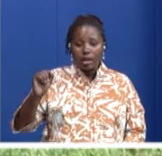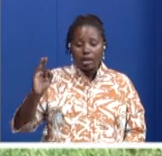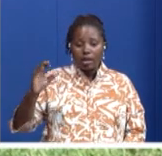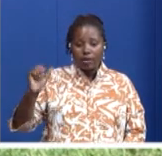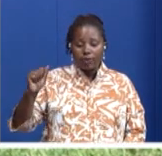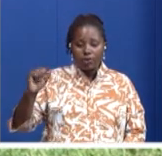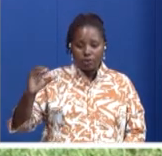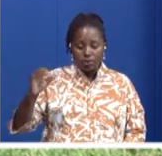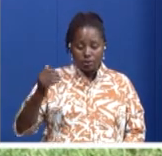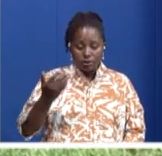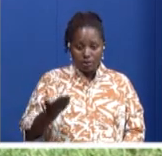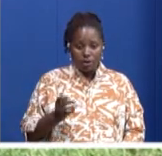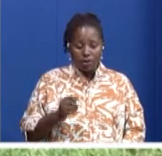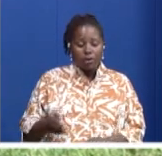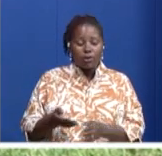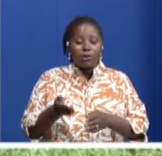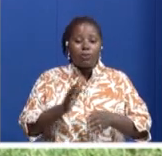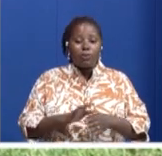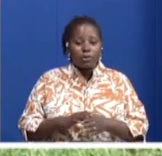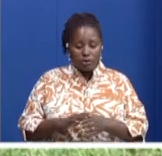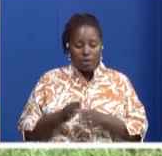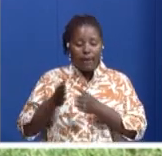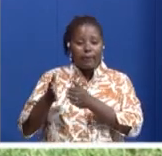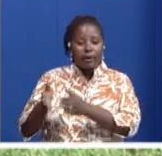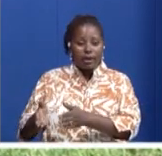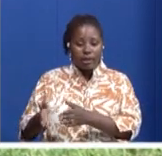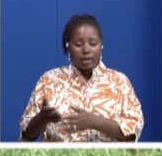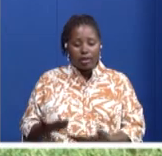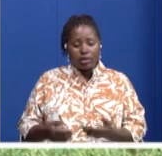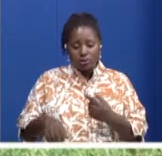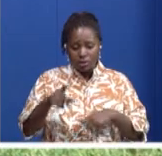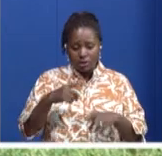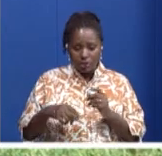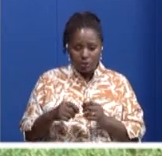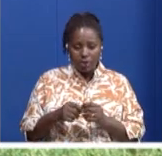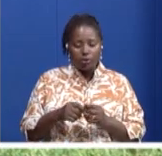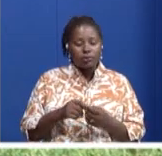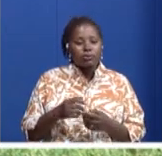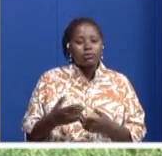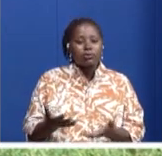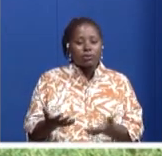miale kale tata g moja linit ukara